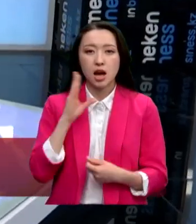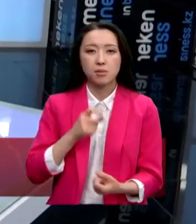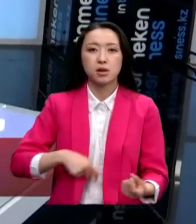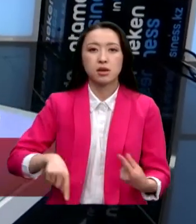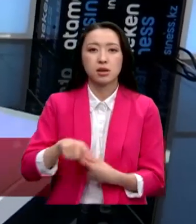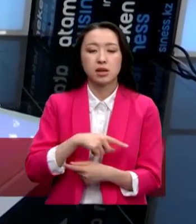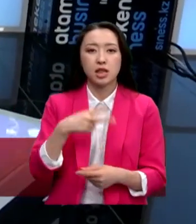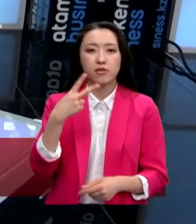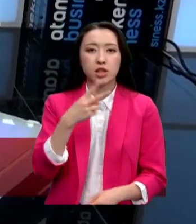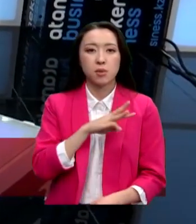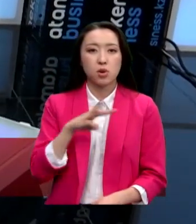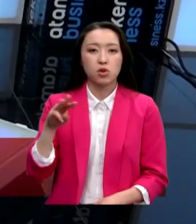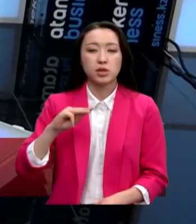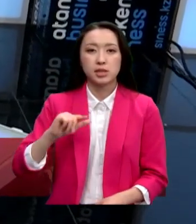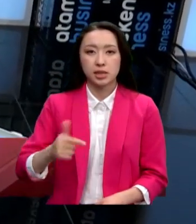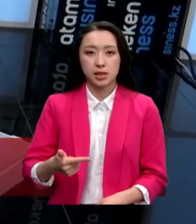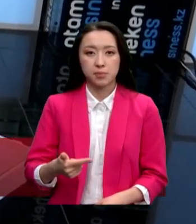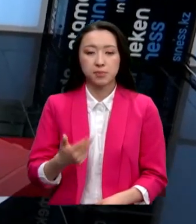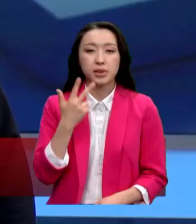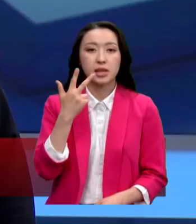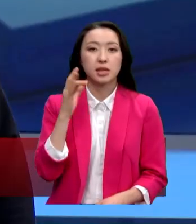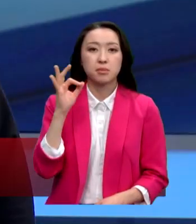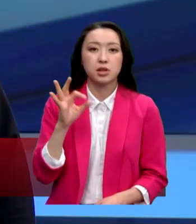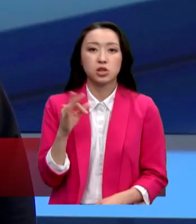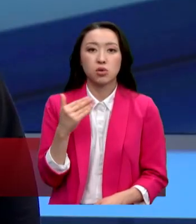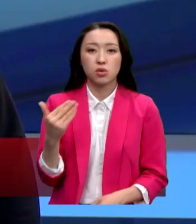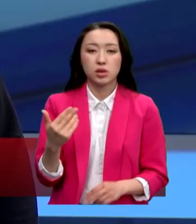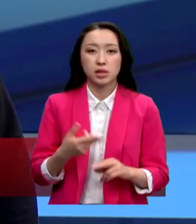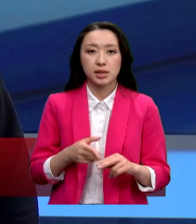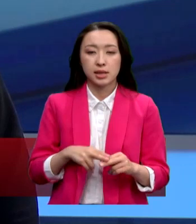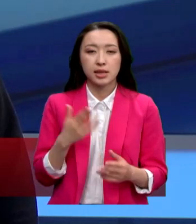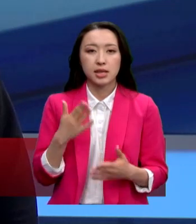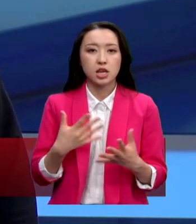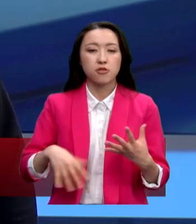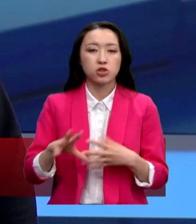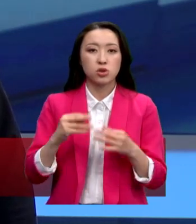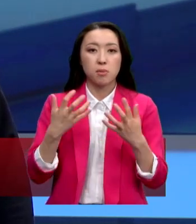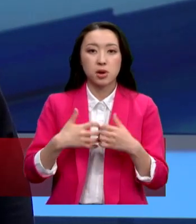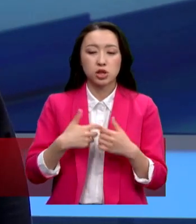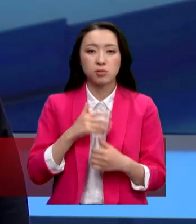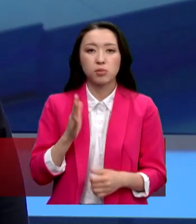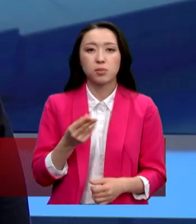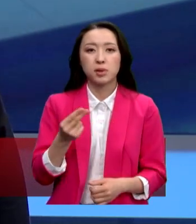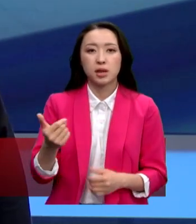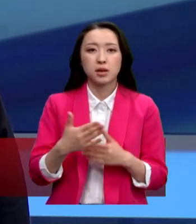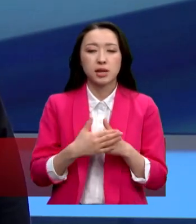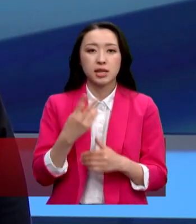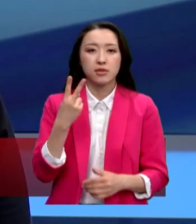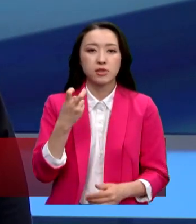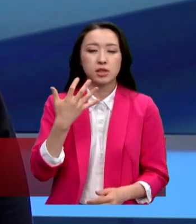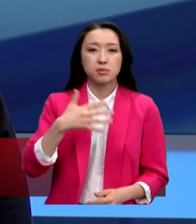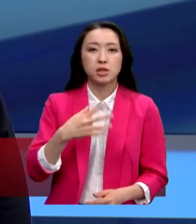порядка 20 миллионов тенге. 3% от них, если мы вот все это можно посчитать, мы будем платить порядка